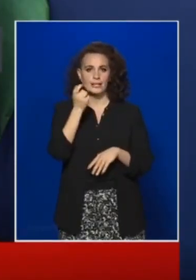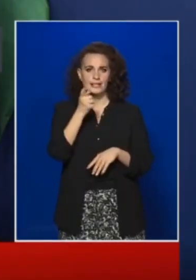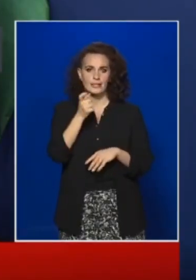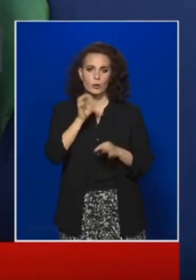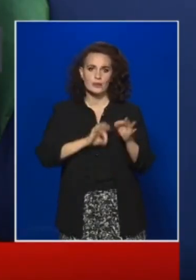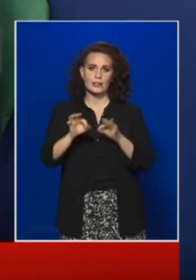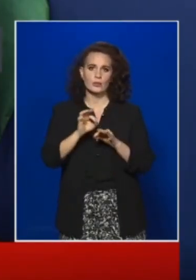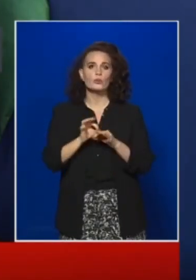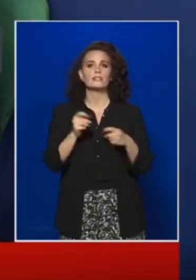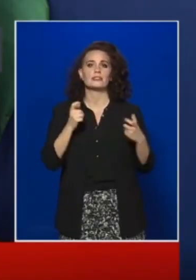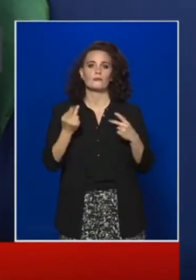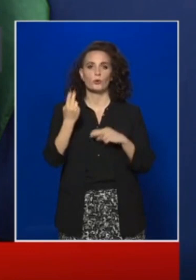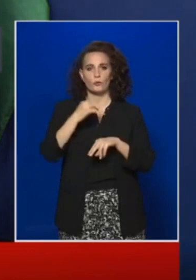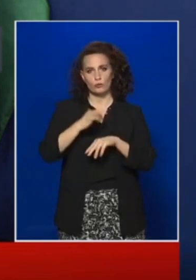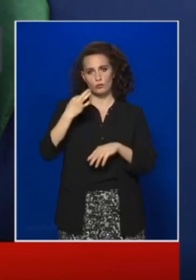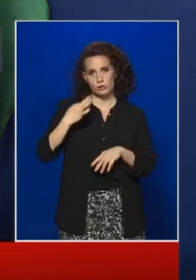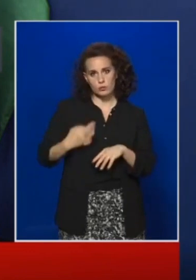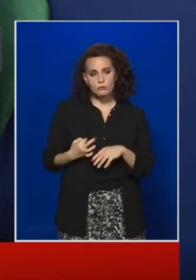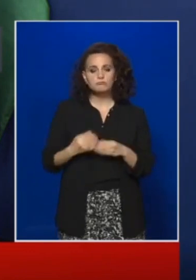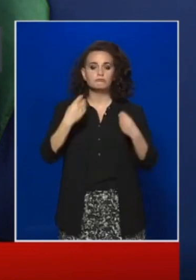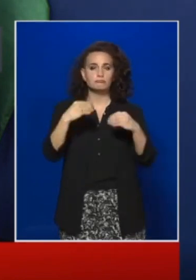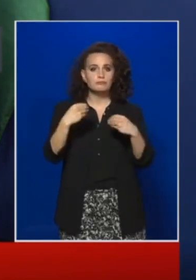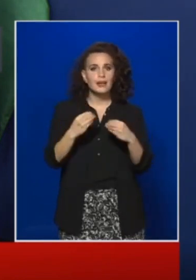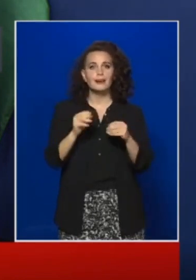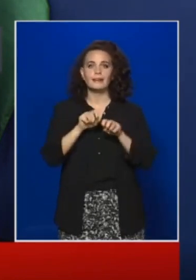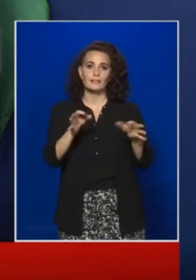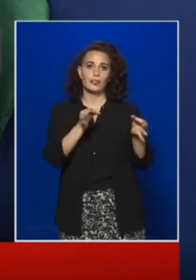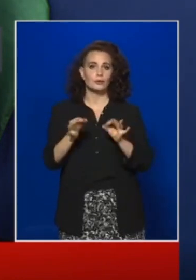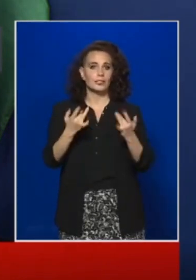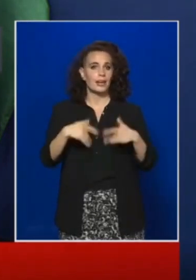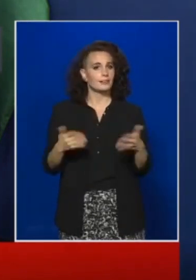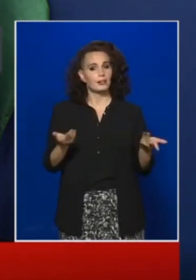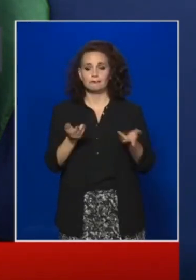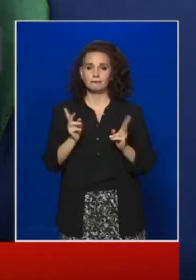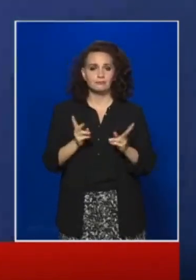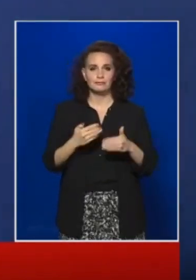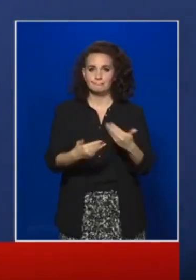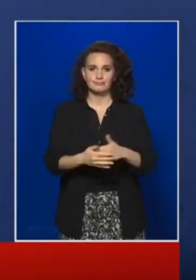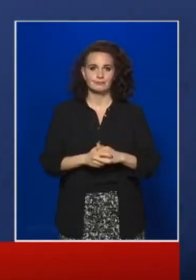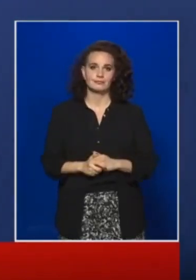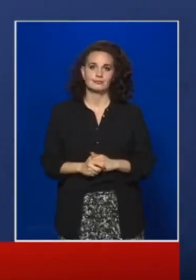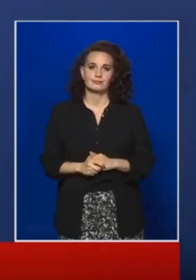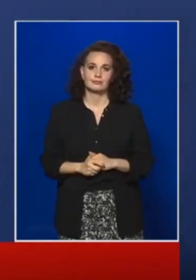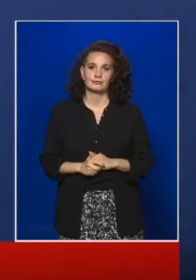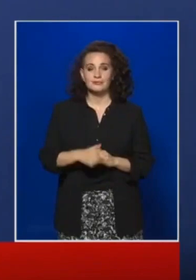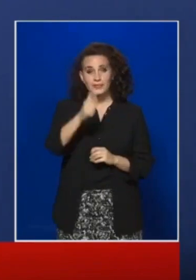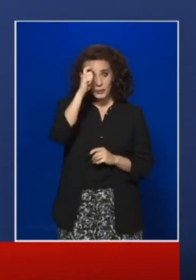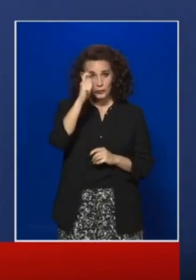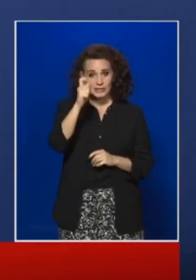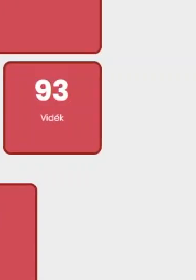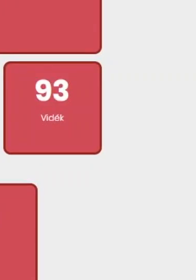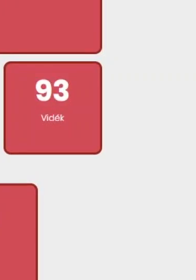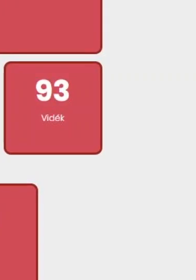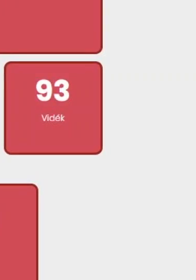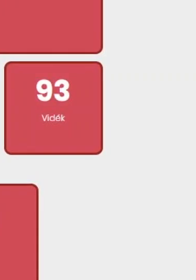az operatív törzs is megtartotta tájékoztatóját. Az országos tisztifőorvos kifejtette, hogy hazánkban a járvány egyfajta nyugvó